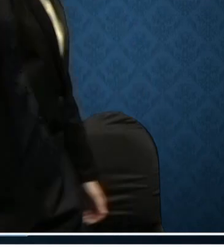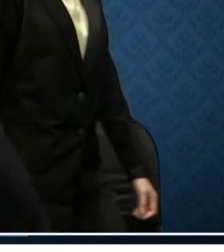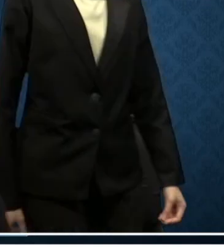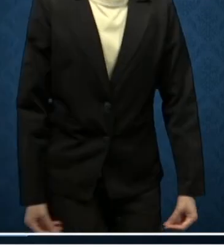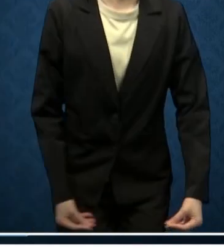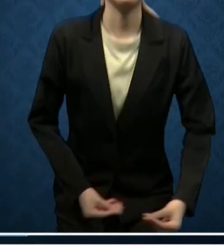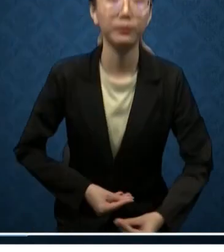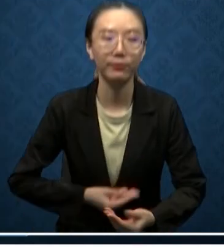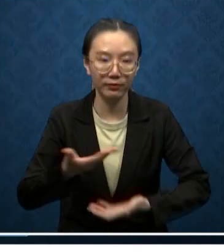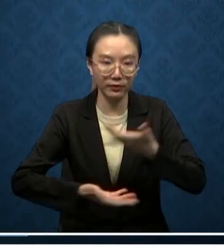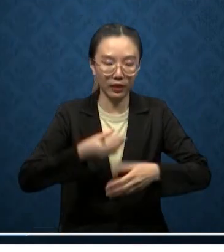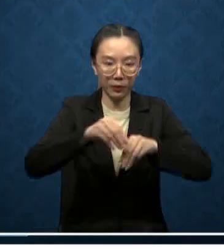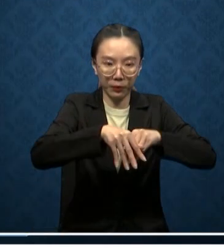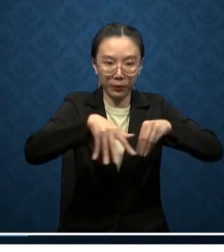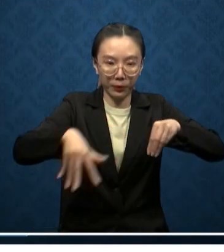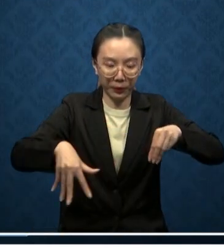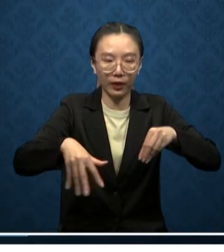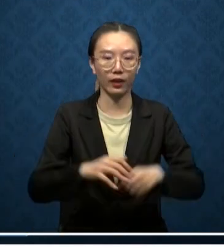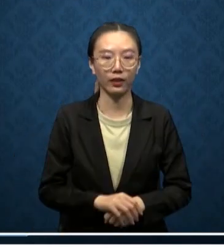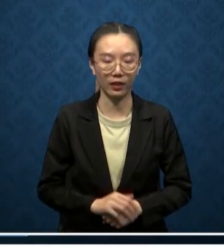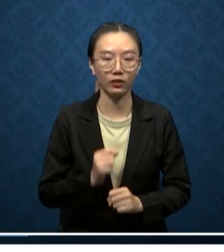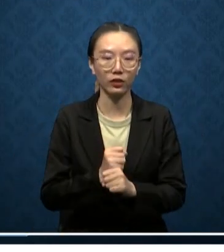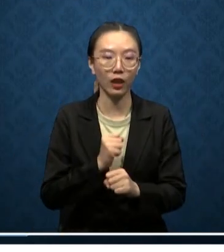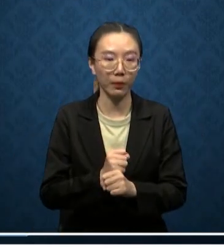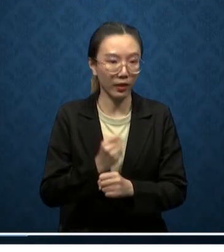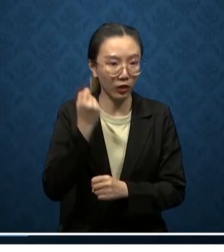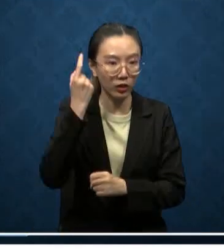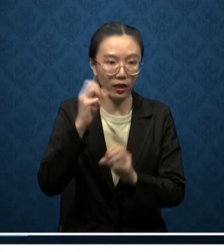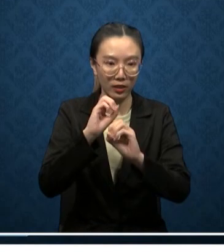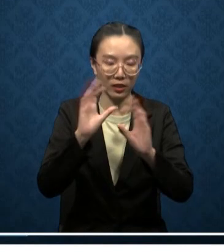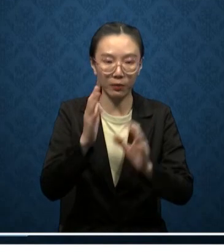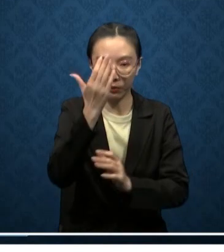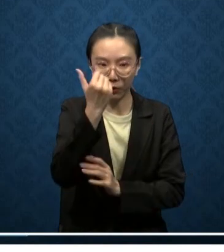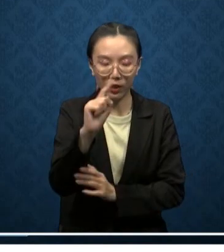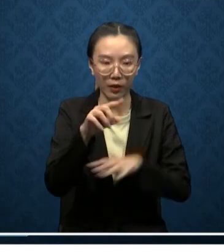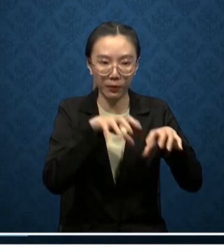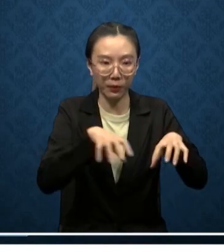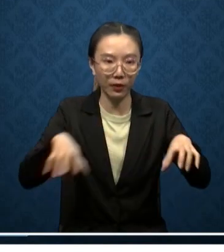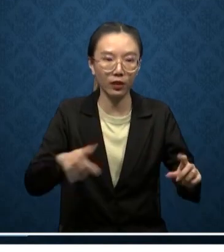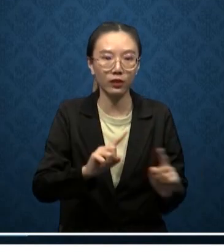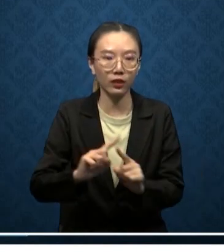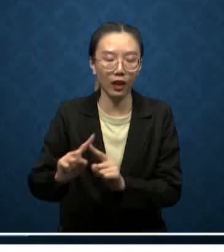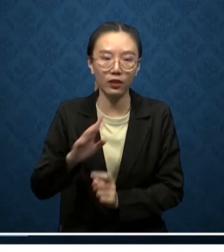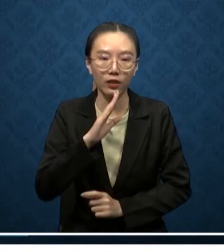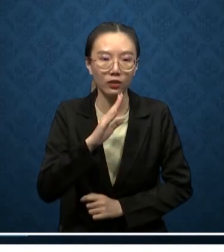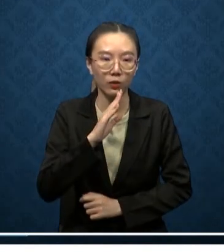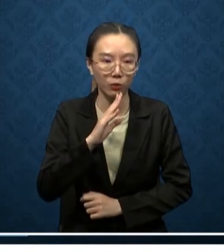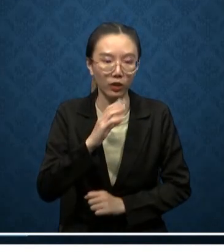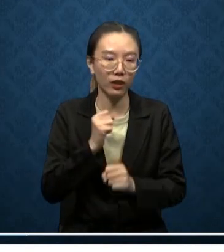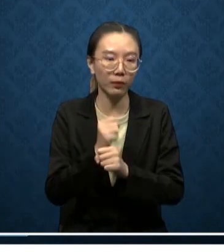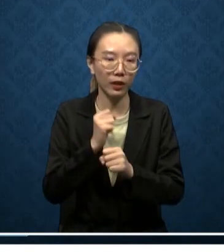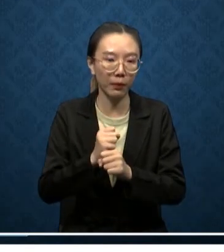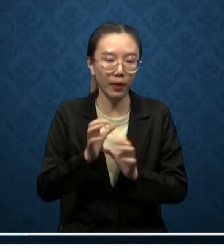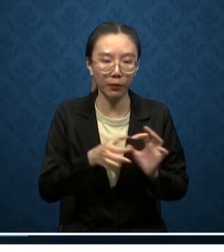ประเด็นที่ควรจะต้องมีการขยายให้เกิดความมั่นใจและกว้างขวางยิ่งขึ้นนะครับดการหลายหน่วยงานแต่ว่าถ้าหากขาดการดำเนินการที่สอด